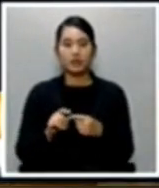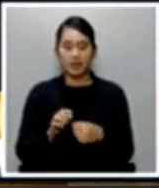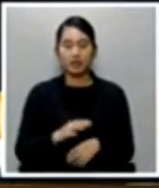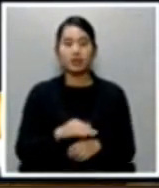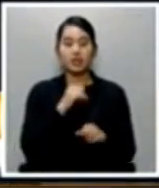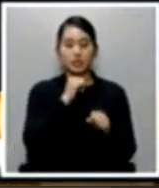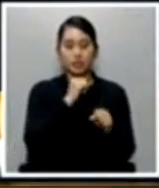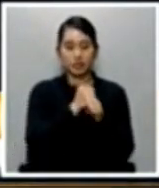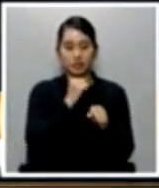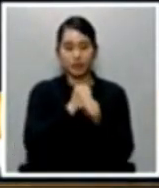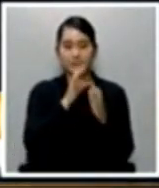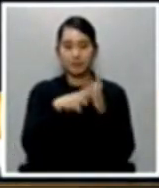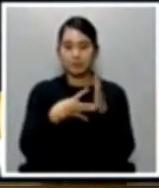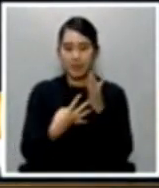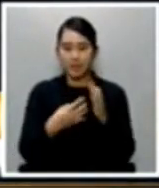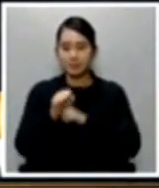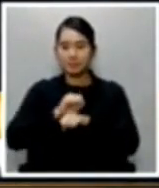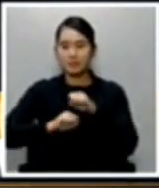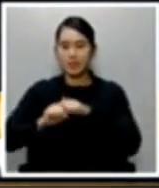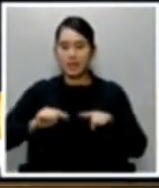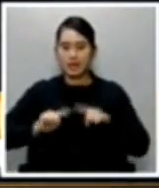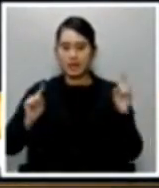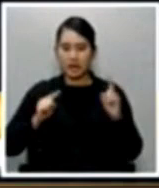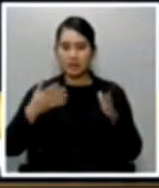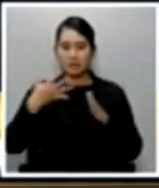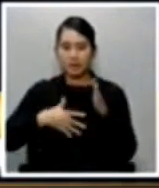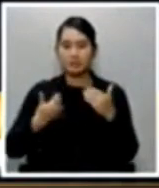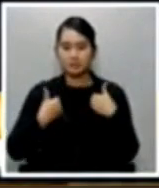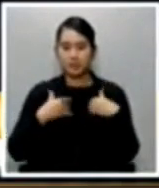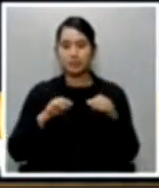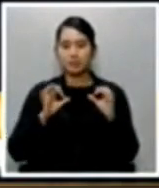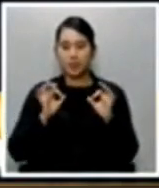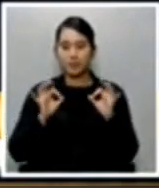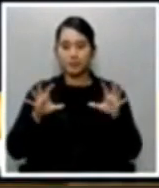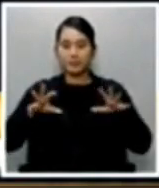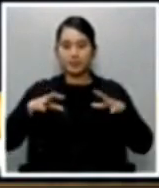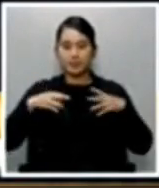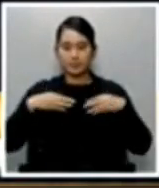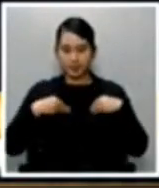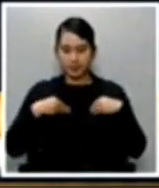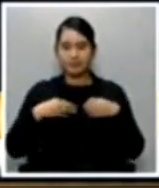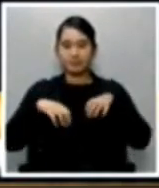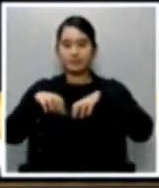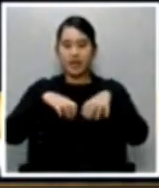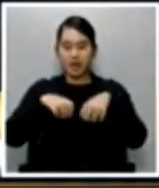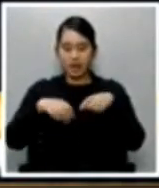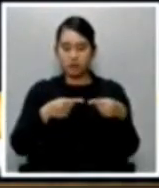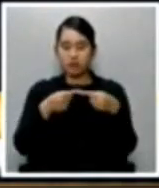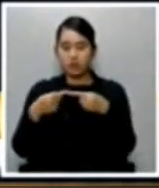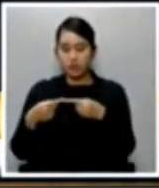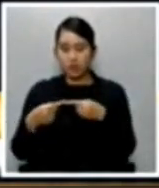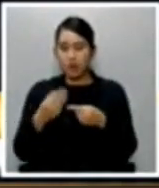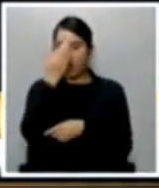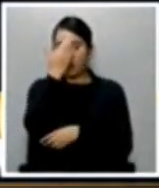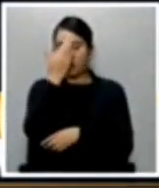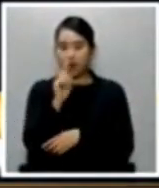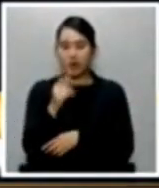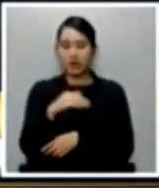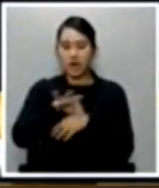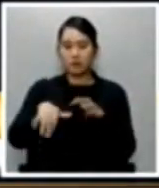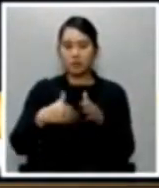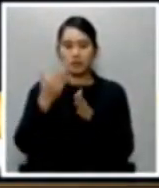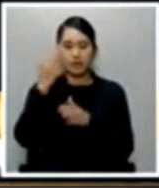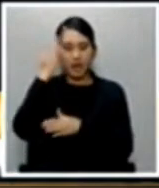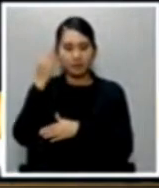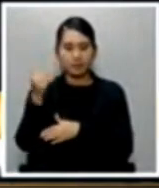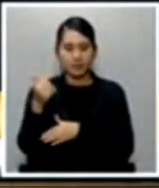บัตินั้นยังมีข้อติดขัดอยู่เป็นส่วนที่เดี๋ยวจะรับไปนะครับจัดการในส่วนนี้เพราะว่าอย่างที่ทราบกันดี